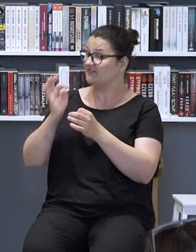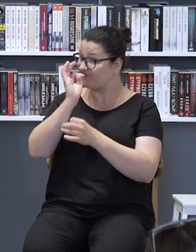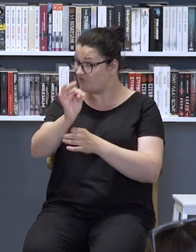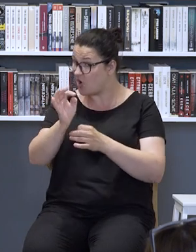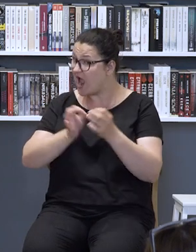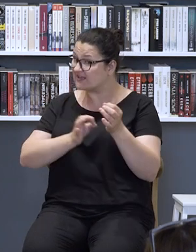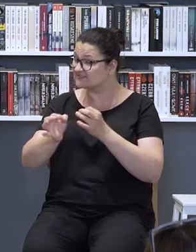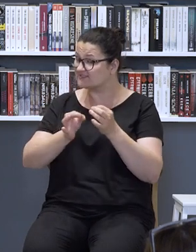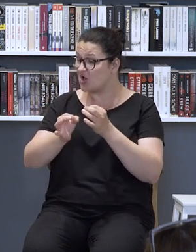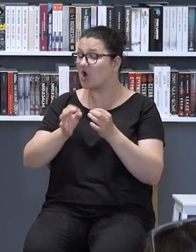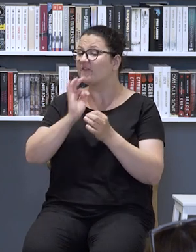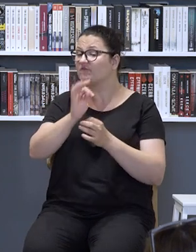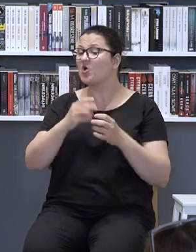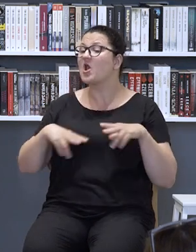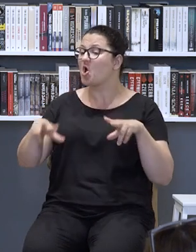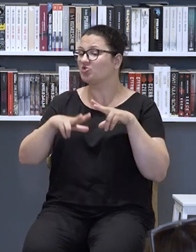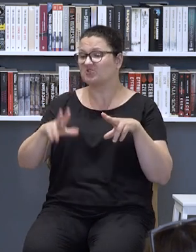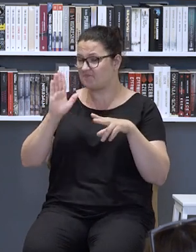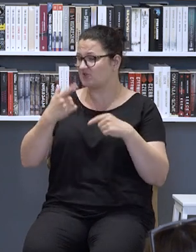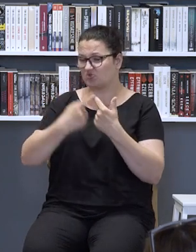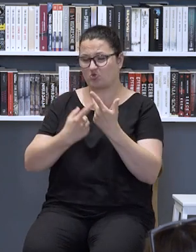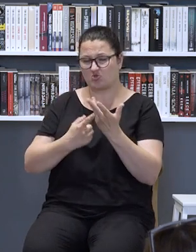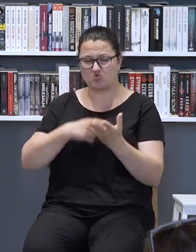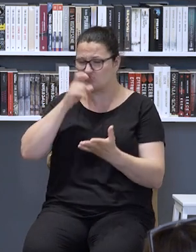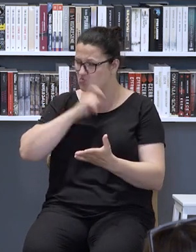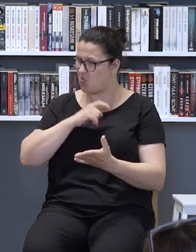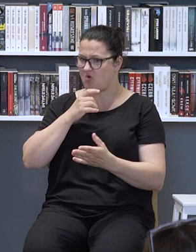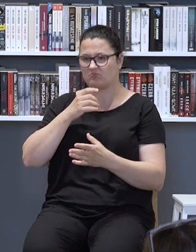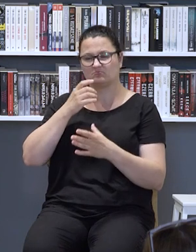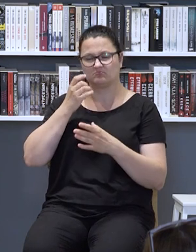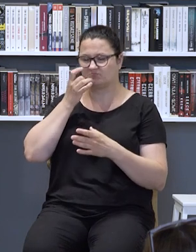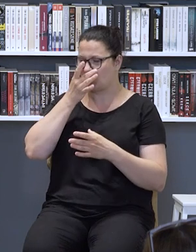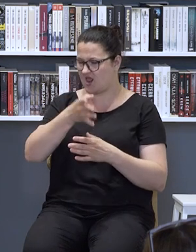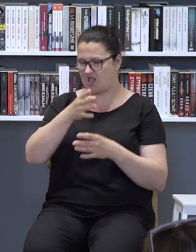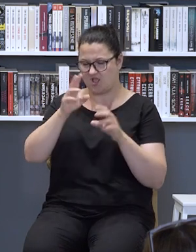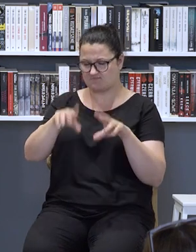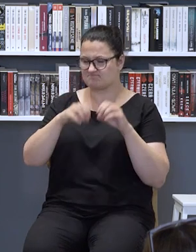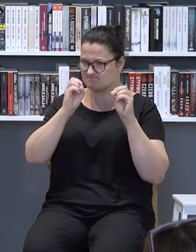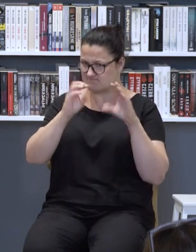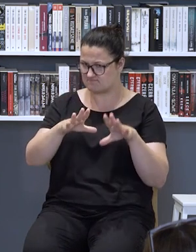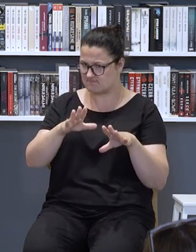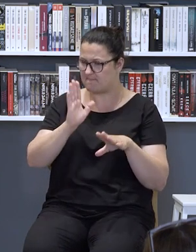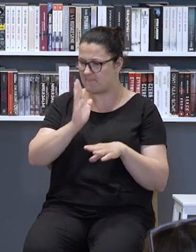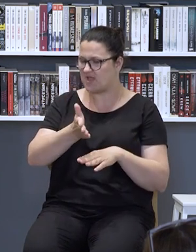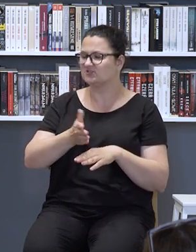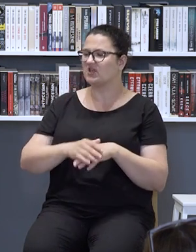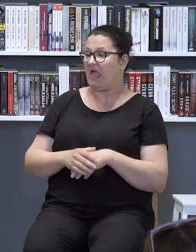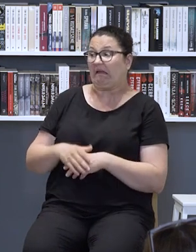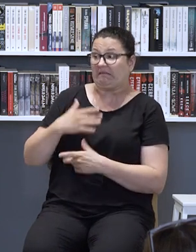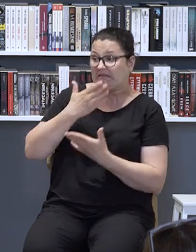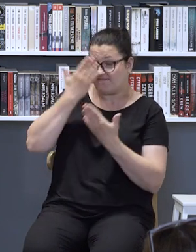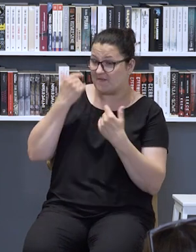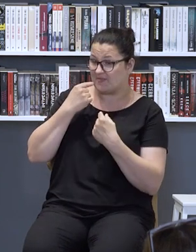historia, teraz w twojej rodzinie, w twoim życiu wydarzy się samo zło, będziesz przeklęty. I tak naprawdę nie wiemy, czy to jest,